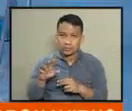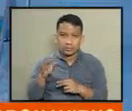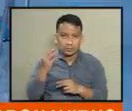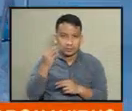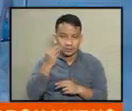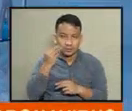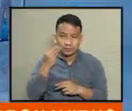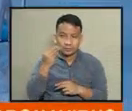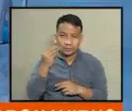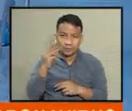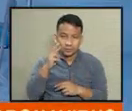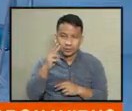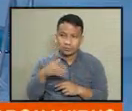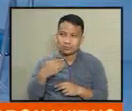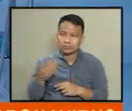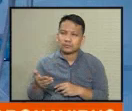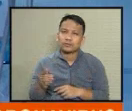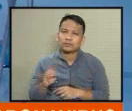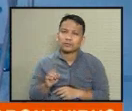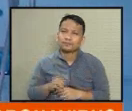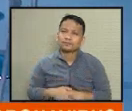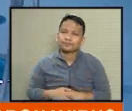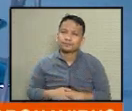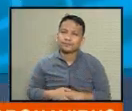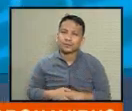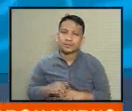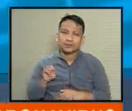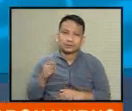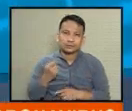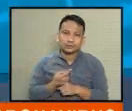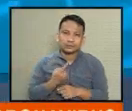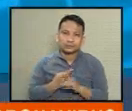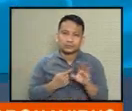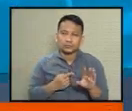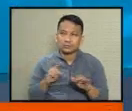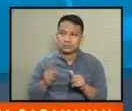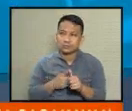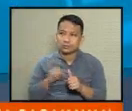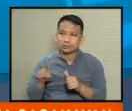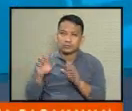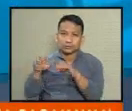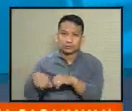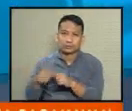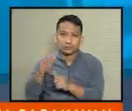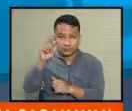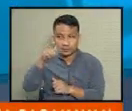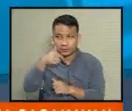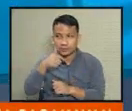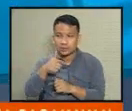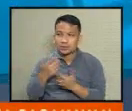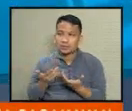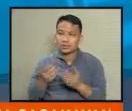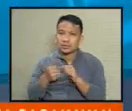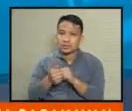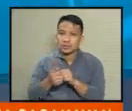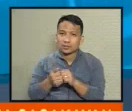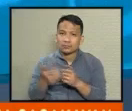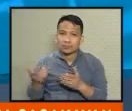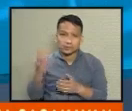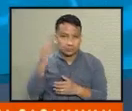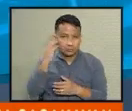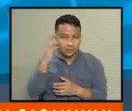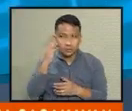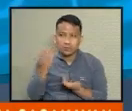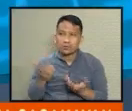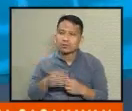1-2-3 kay Chiang Marx. Naku, Idol, ito nga ha. Unang naaresto ang isang call center agent at isa pa niyang kasama